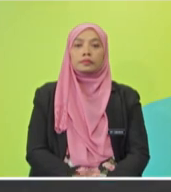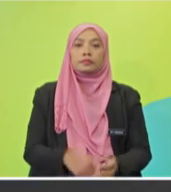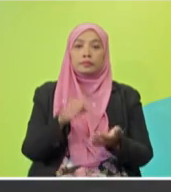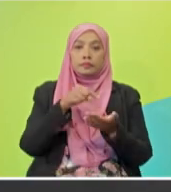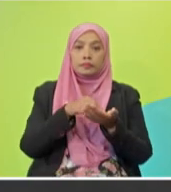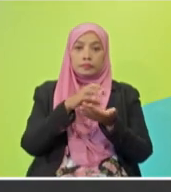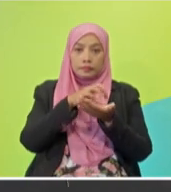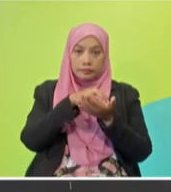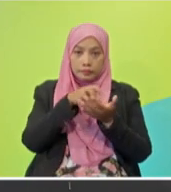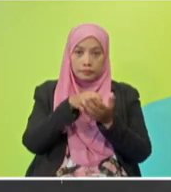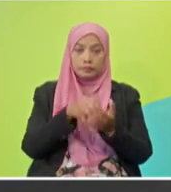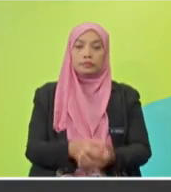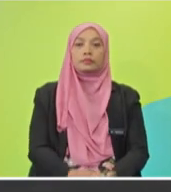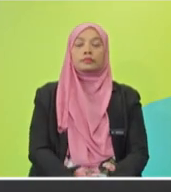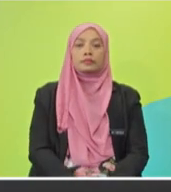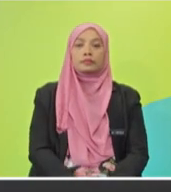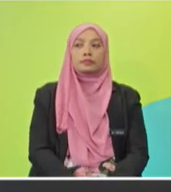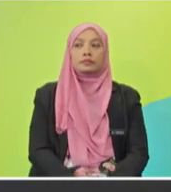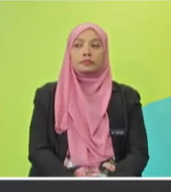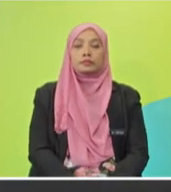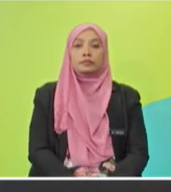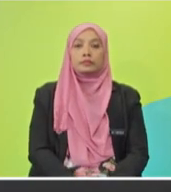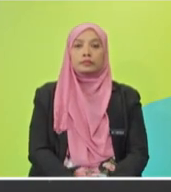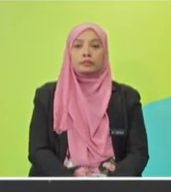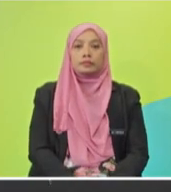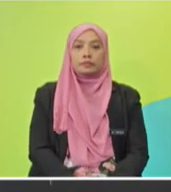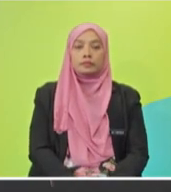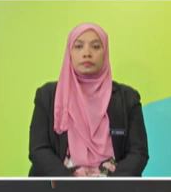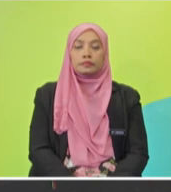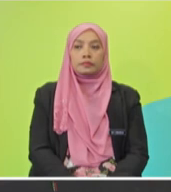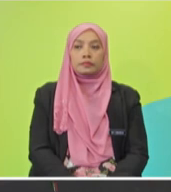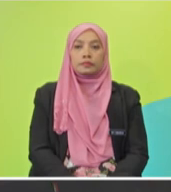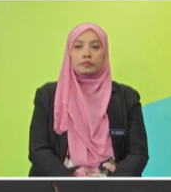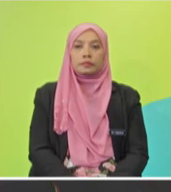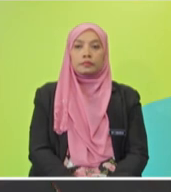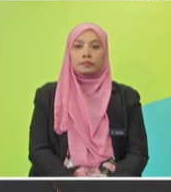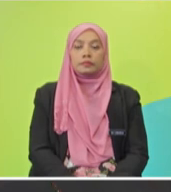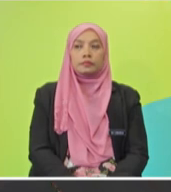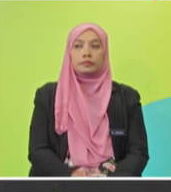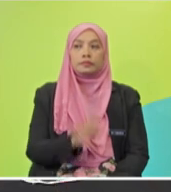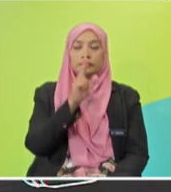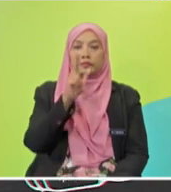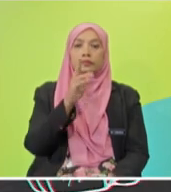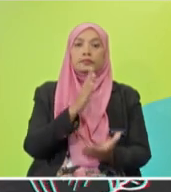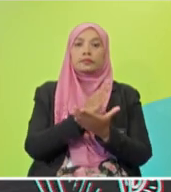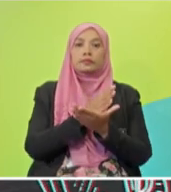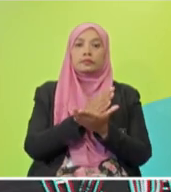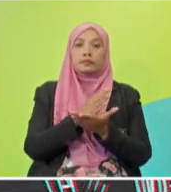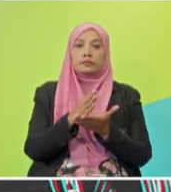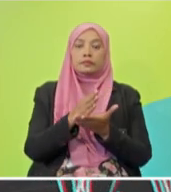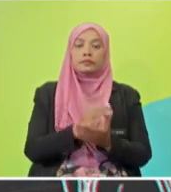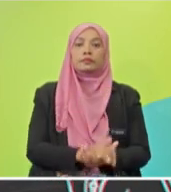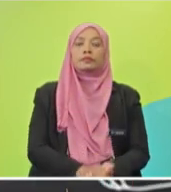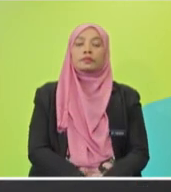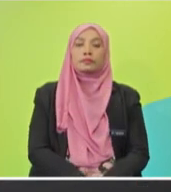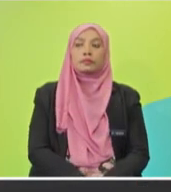Tapi yang ini cikgu potong, cikgu nak 3 bahagian daripada 4 bahagian. Okey. Yang ini cikgu potong berapa